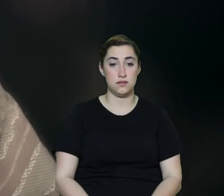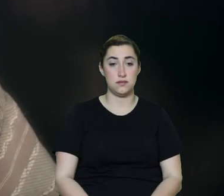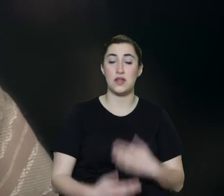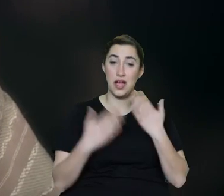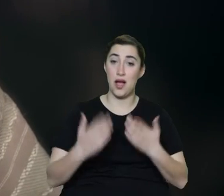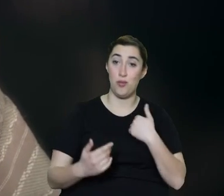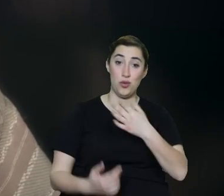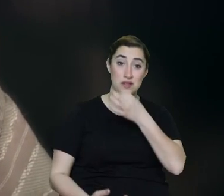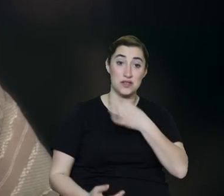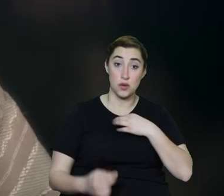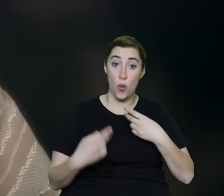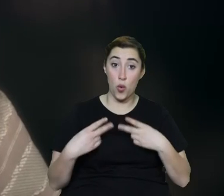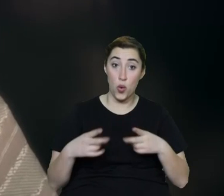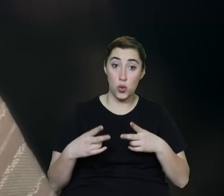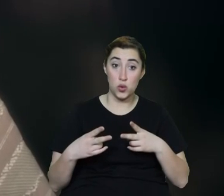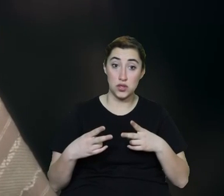Kabul buyurursanız